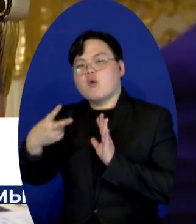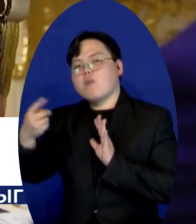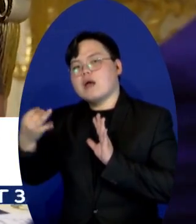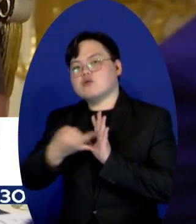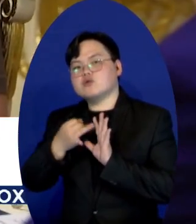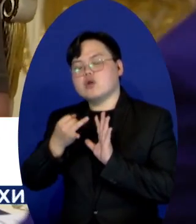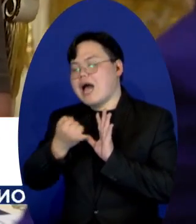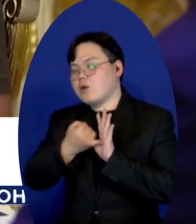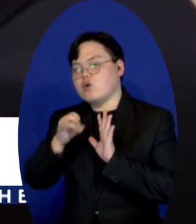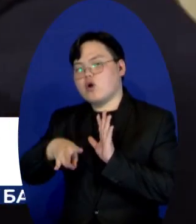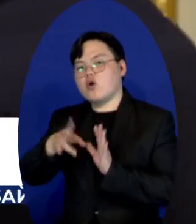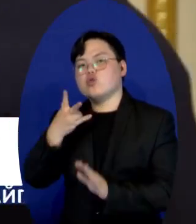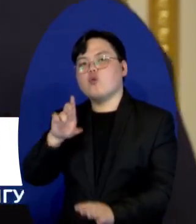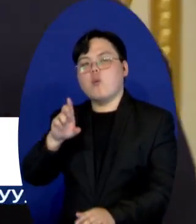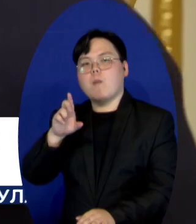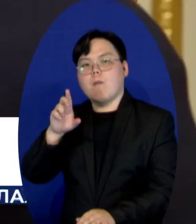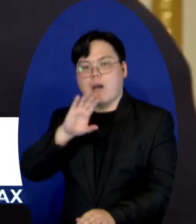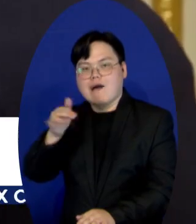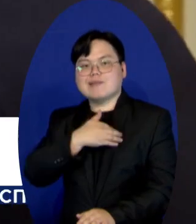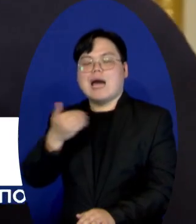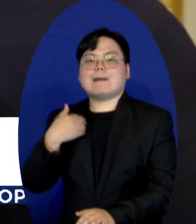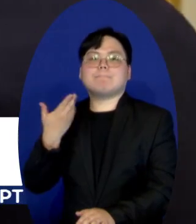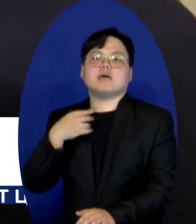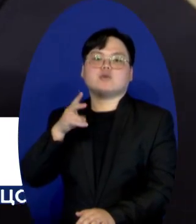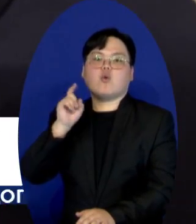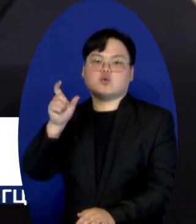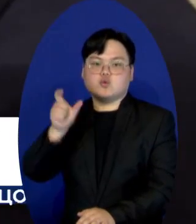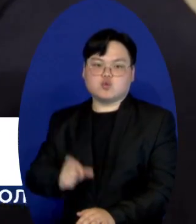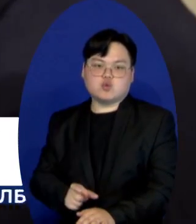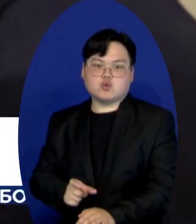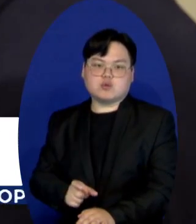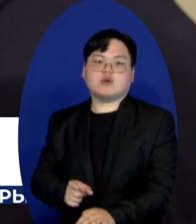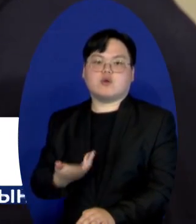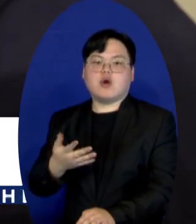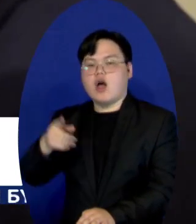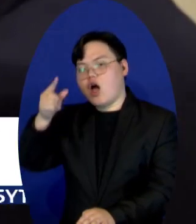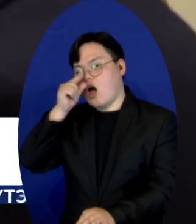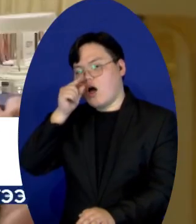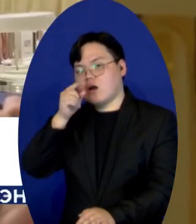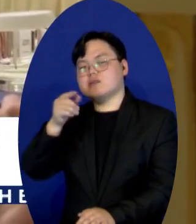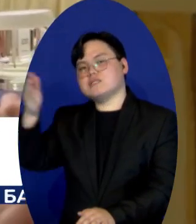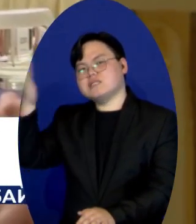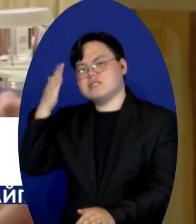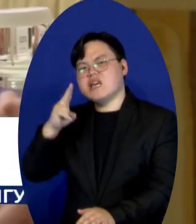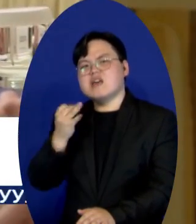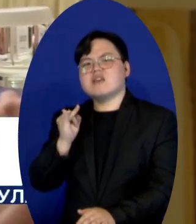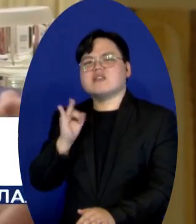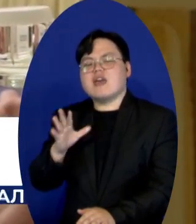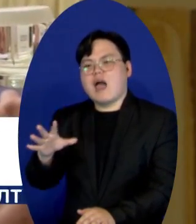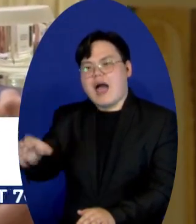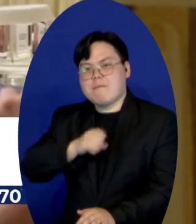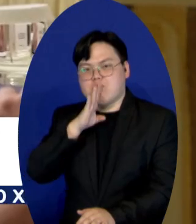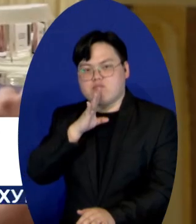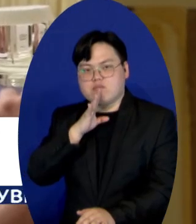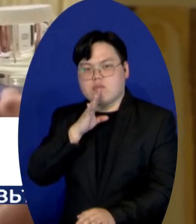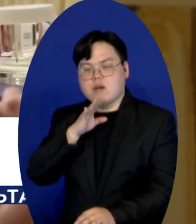оны хооронд нэгдсэн улсын байгууллагын ерөнхий наримчин даргын албыг хашсан Бангимун энэ үеэр Оросын цэргүүд Украины нийслэл Киевийг эзлэхээр дайрах үед болон